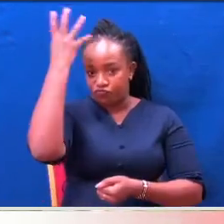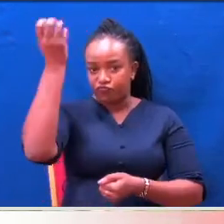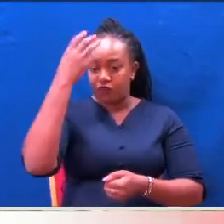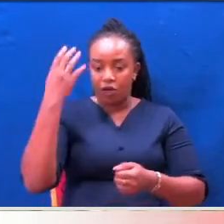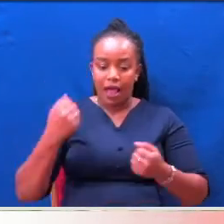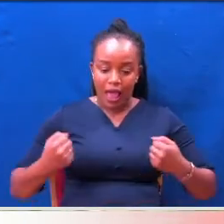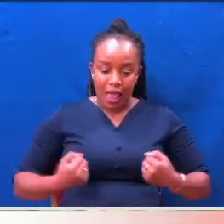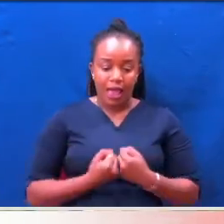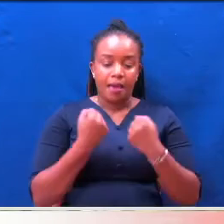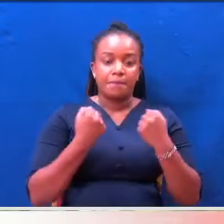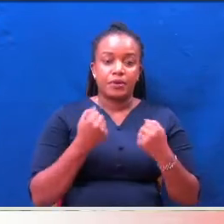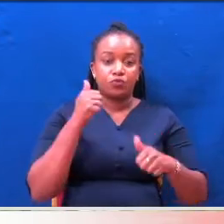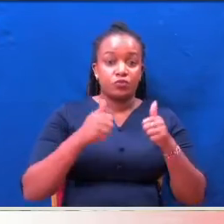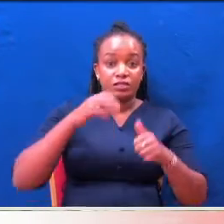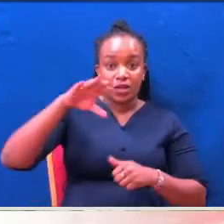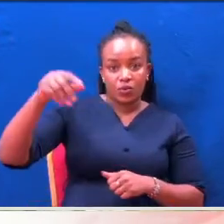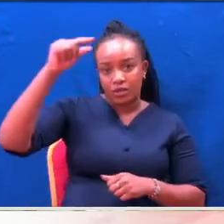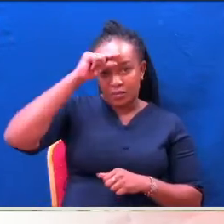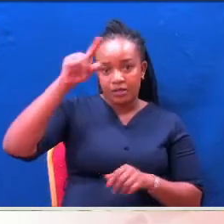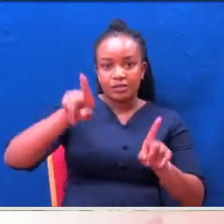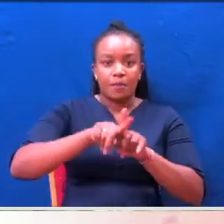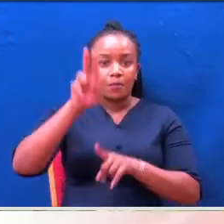wa inspectorate wa county walikuwepo.